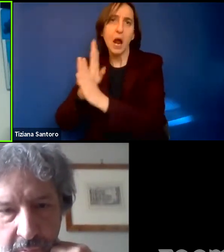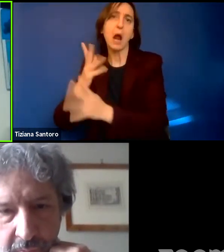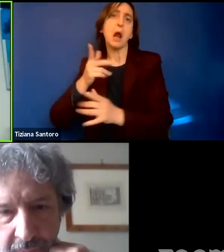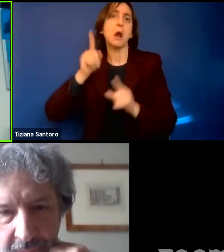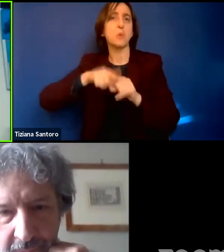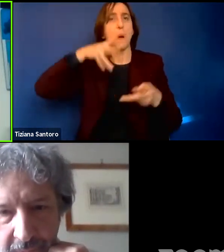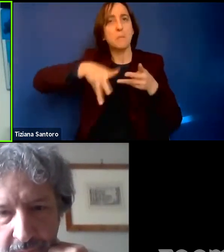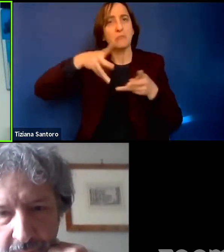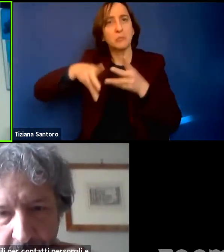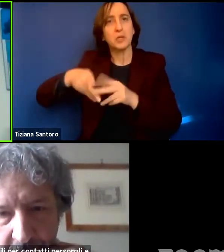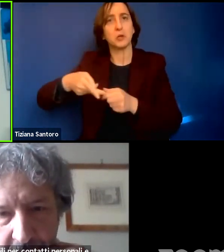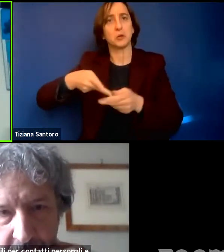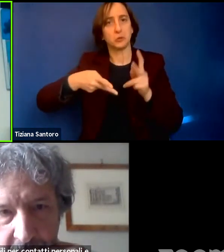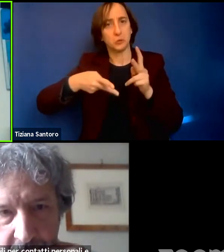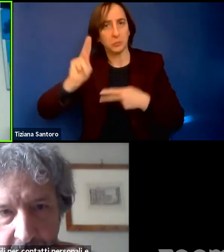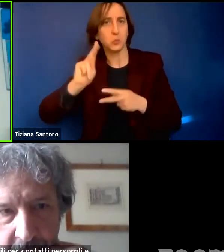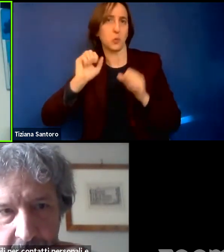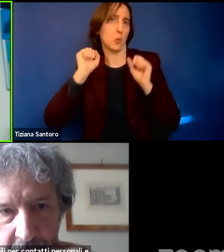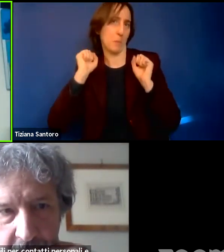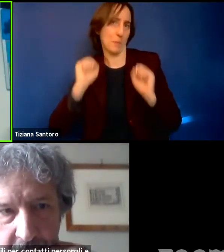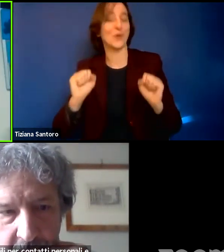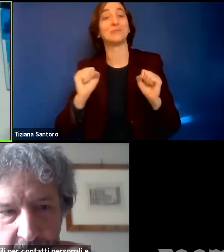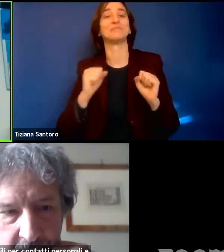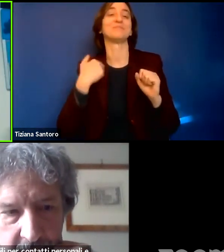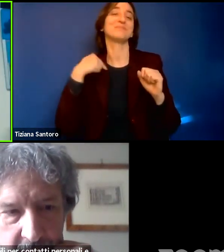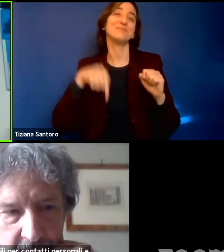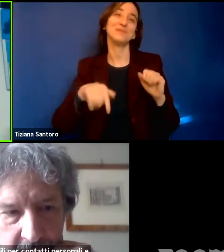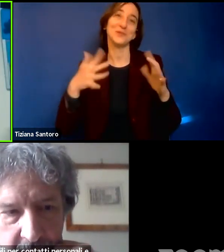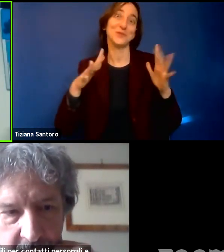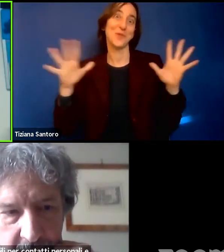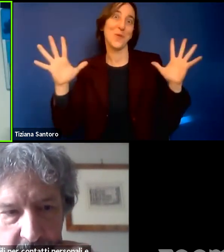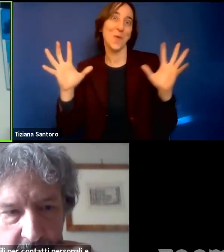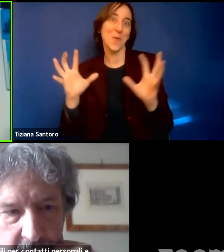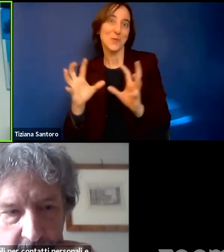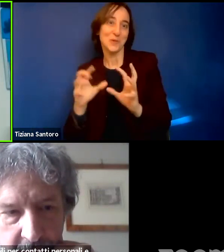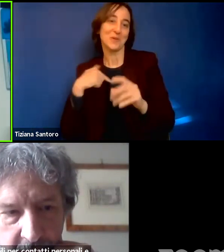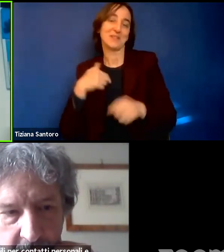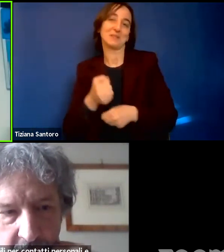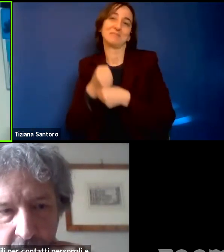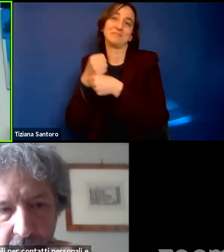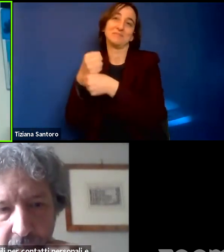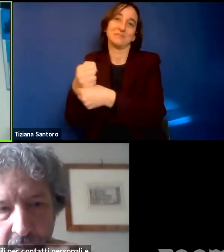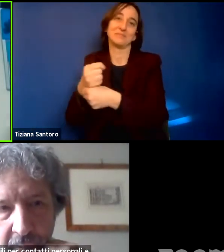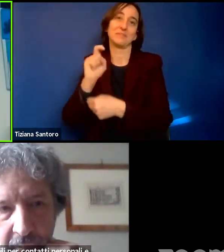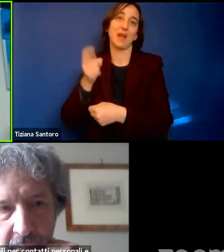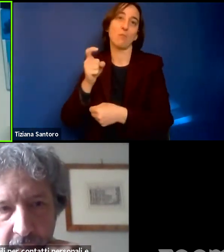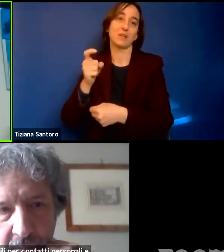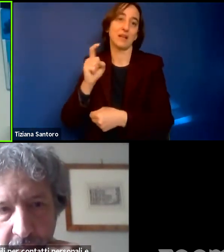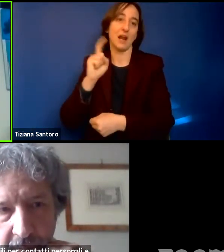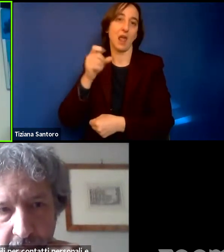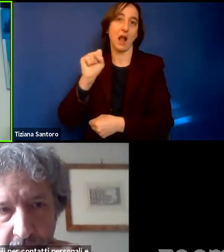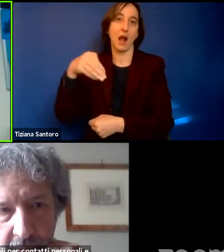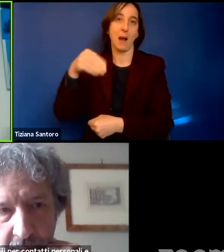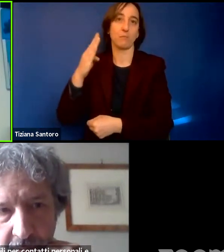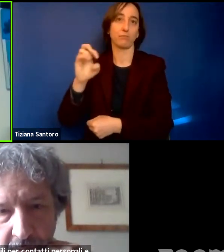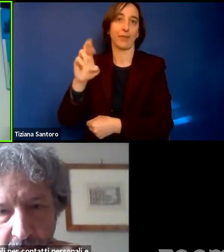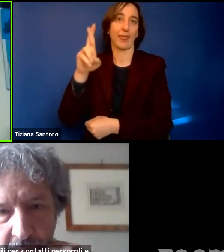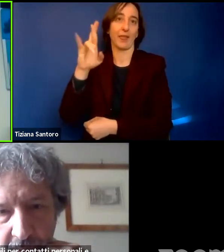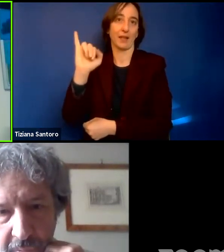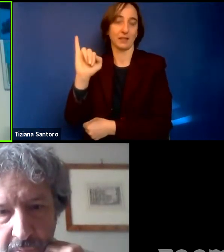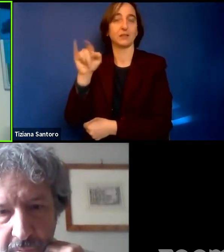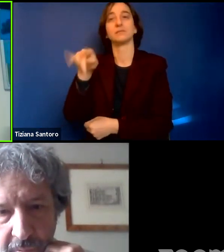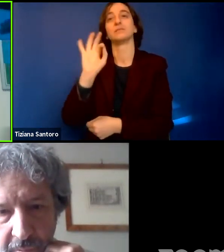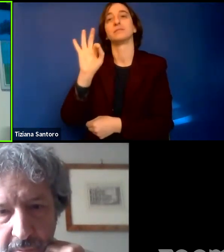Bene, siamo arrivati verso la conclusione, lasciamo la parola a Gabriele Gamberi, che è della Fondazione